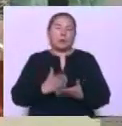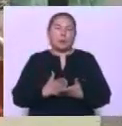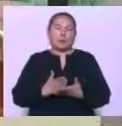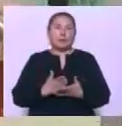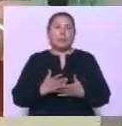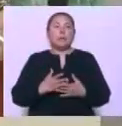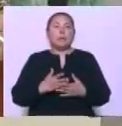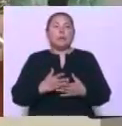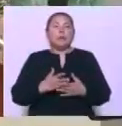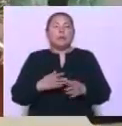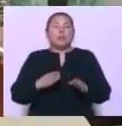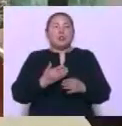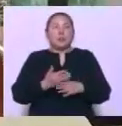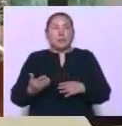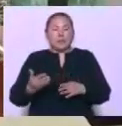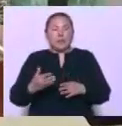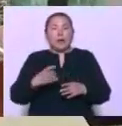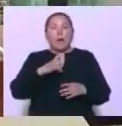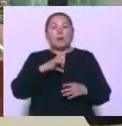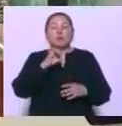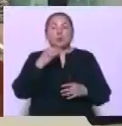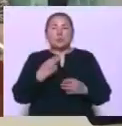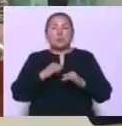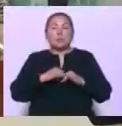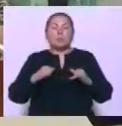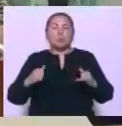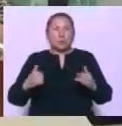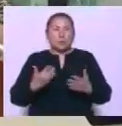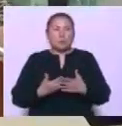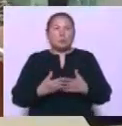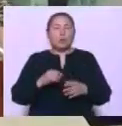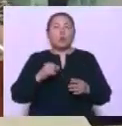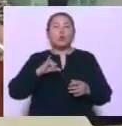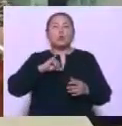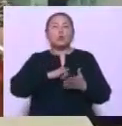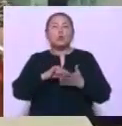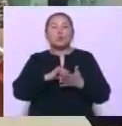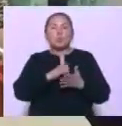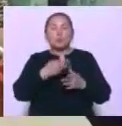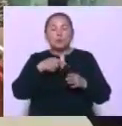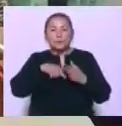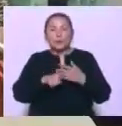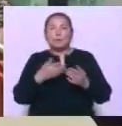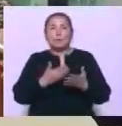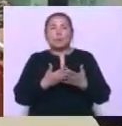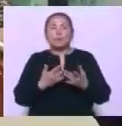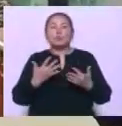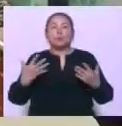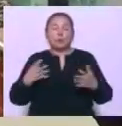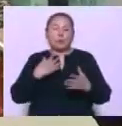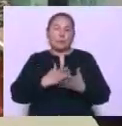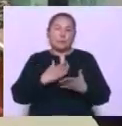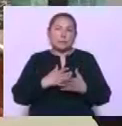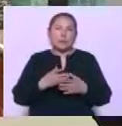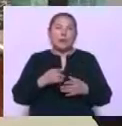жасанды интеллект бар. Және әлеуметтік желілерді дамыту, мысалы YouTube канал, қазір монетизация мәселесі, бос ниша таңдау, сонымен